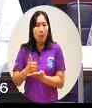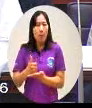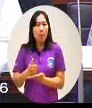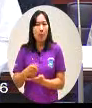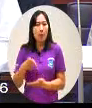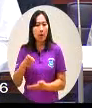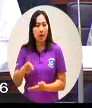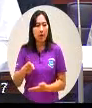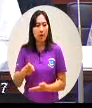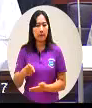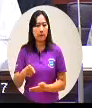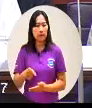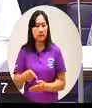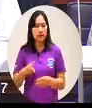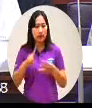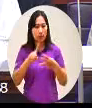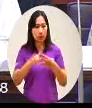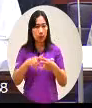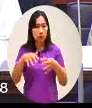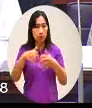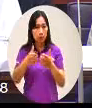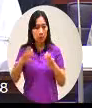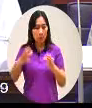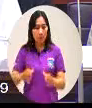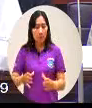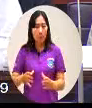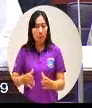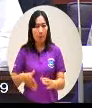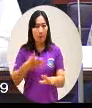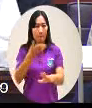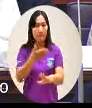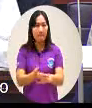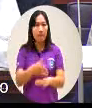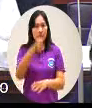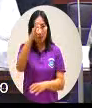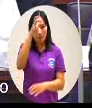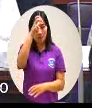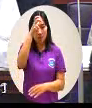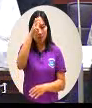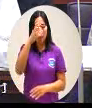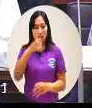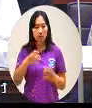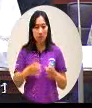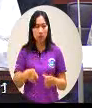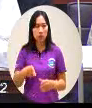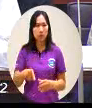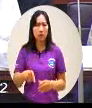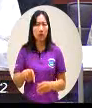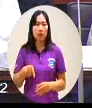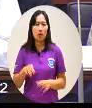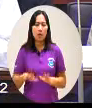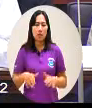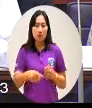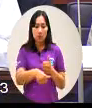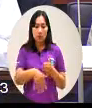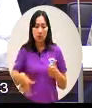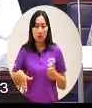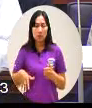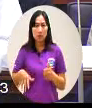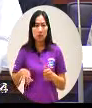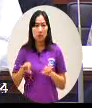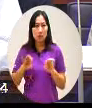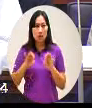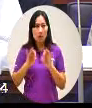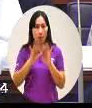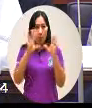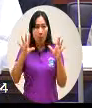派出所里面。当然，这个系统跟我们现有的系统是无法相容的，因为它不一样。现在的系统是光纤传输，过